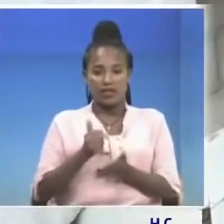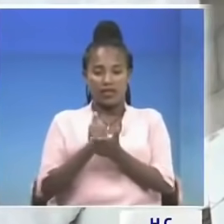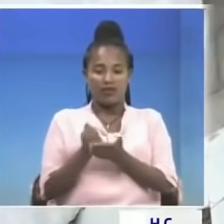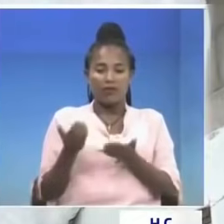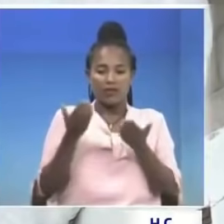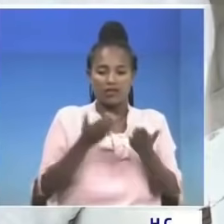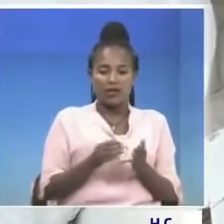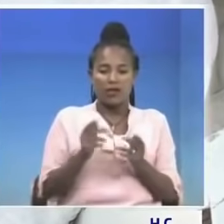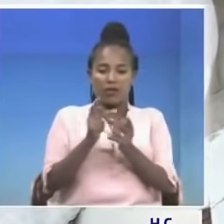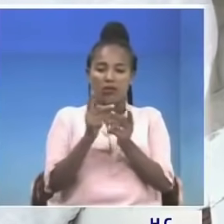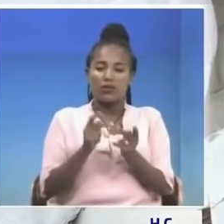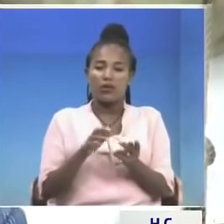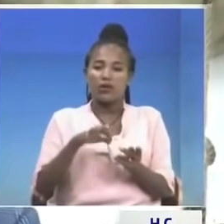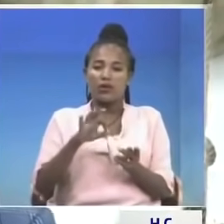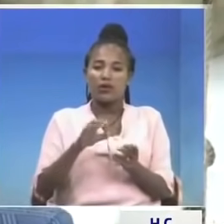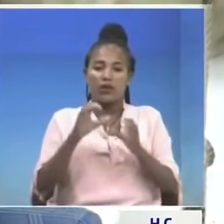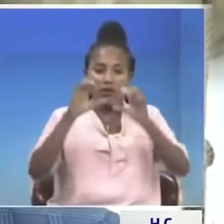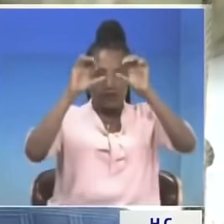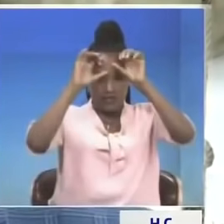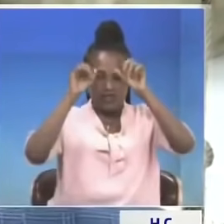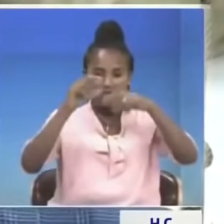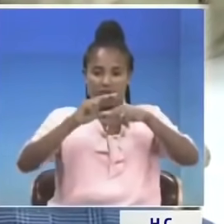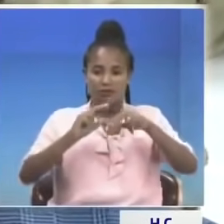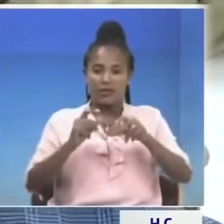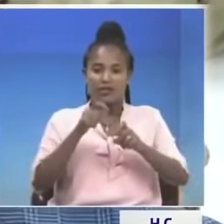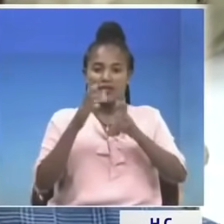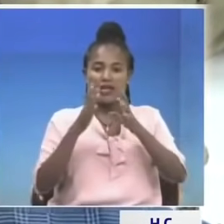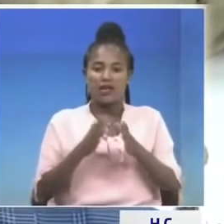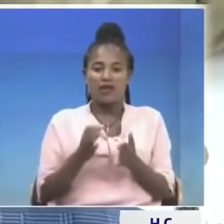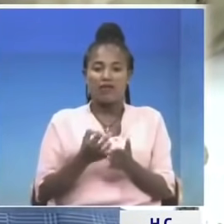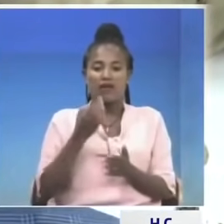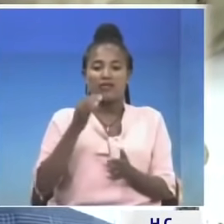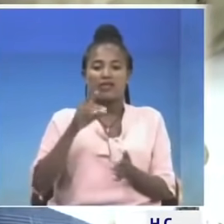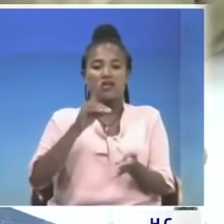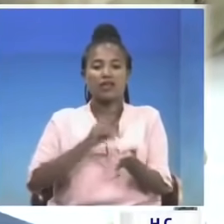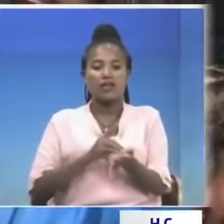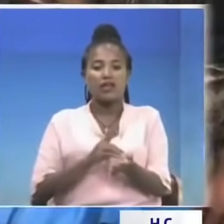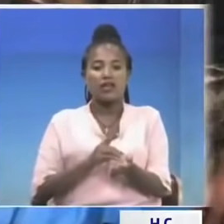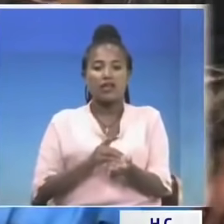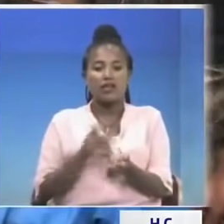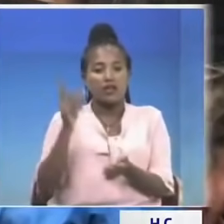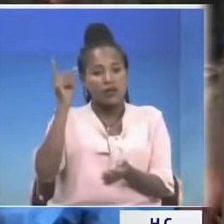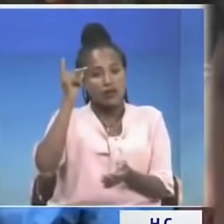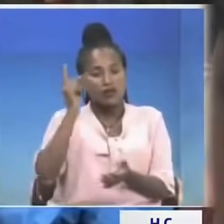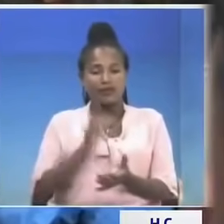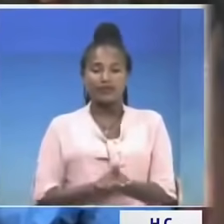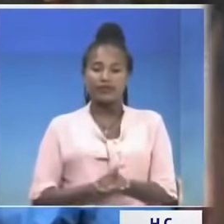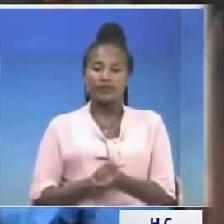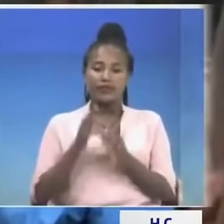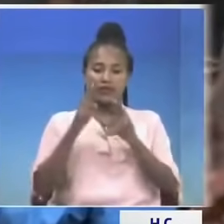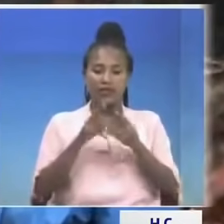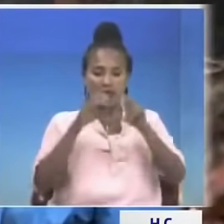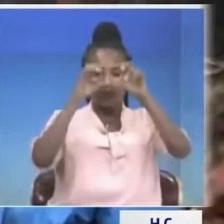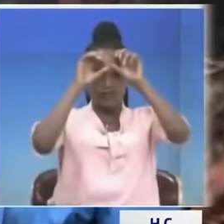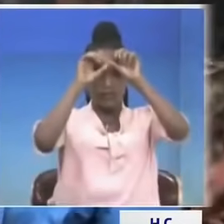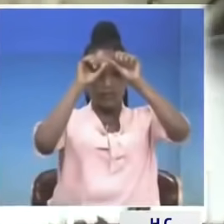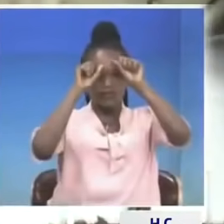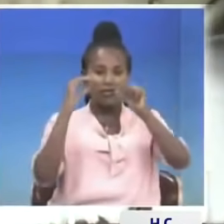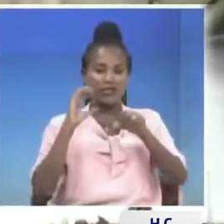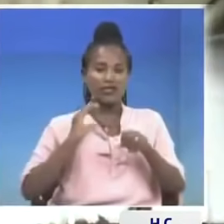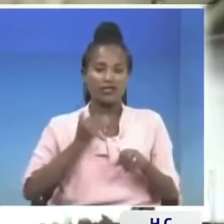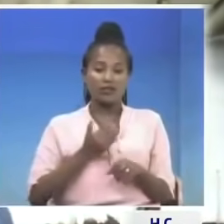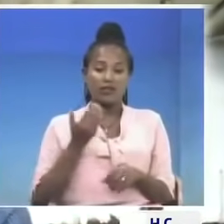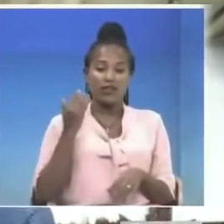ለማስረከብ በቦታው የተገኙት የፕሬዝዳንት ጽህፈት ቤት አስተዳደርና ፋይናንስ ዳይሬክተር ዮናስ ተረፈ፣ ክብርት ፕሬዝዳንታችን ባለፈው